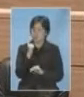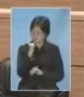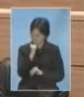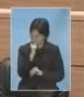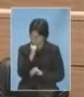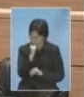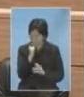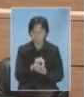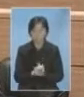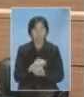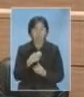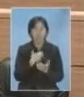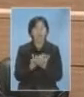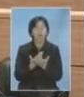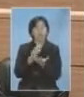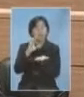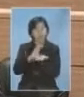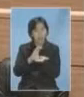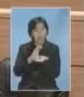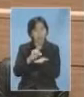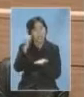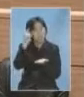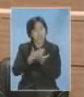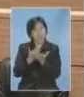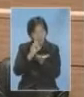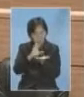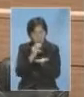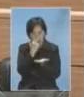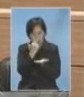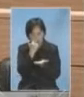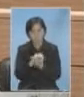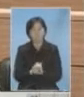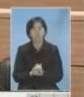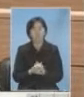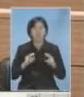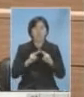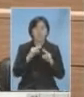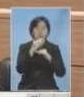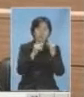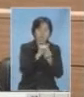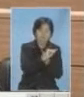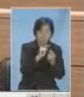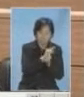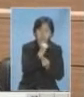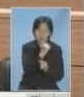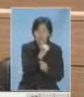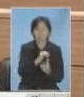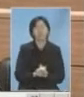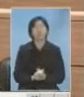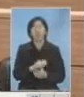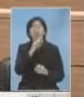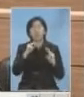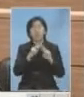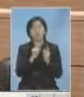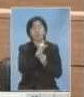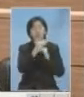ให้ถ้าเกิดว่าท่านนั้นจะทำการตั้งงบประมาณกรุณาตั้งให้ถูกที่ถูกทางครับจะไปอยู่ในกระทรวงพัฒนาสังคมมนุษย์จะดีมากแล้วถ้าให้มากกว่